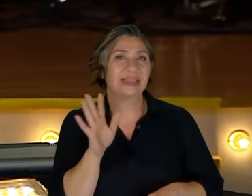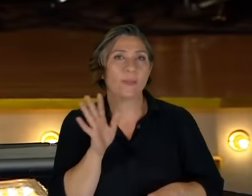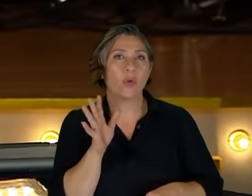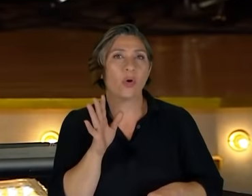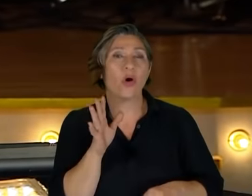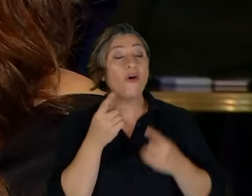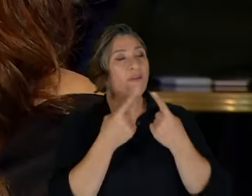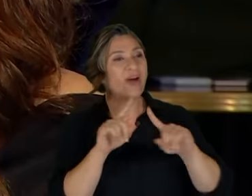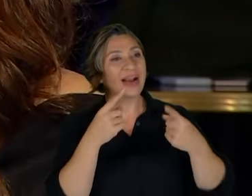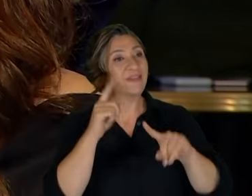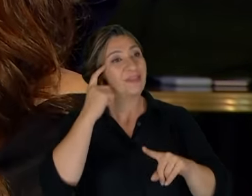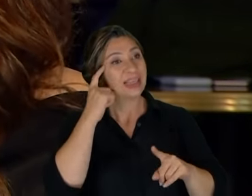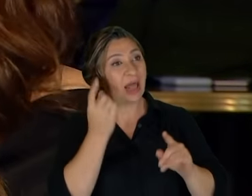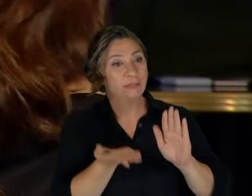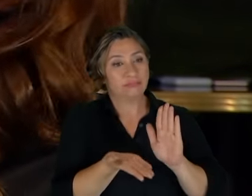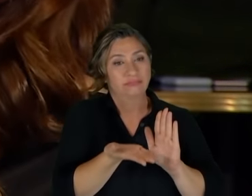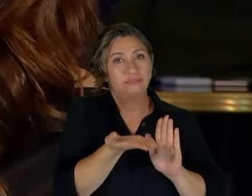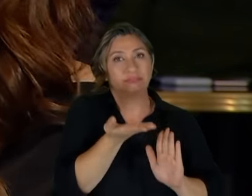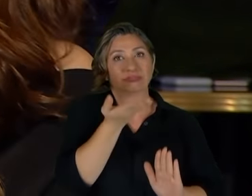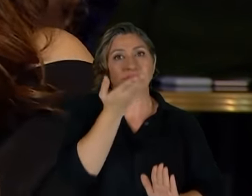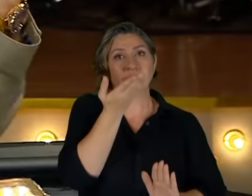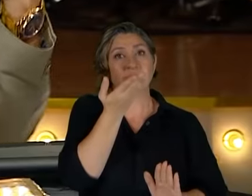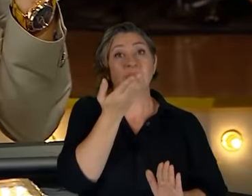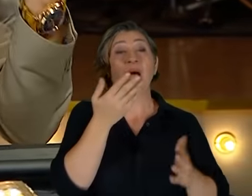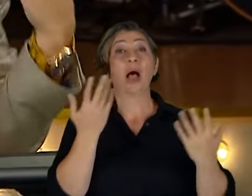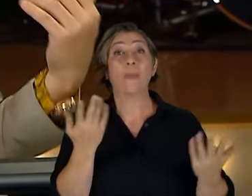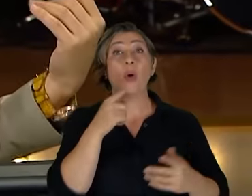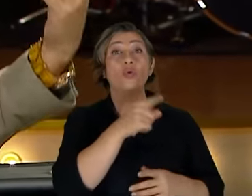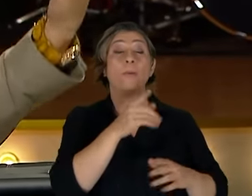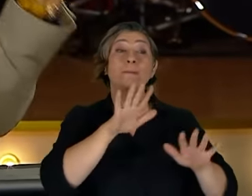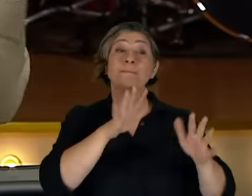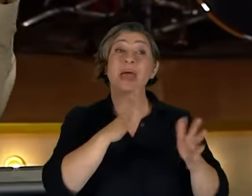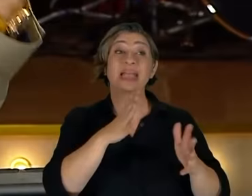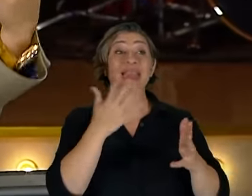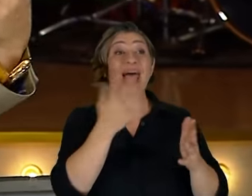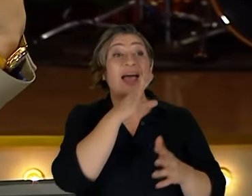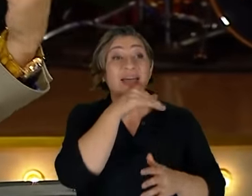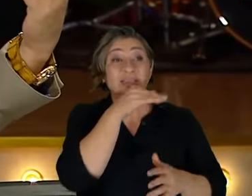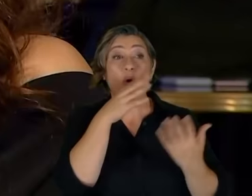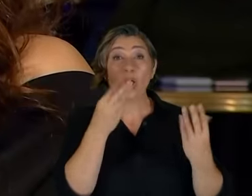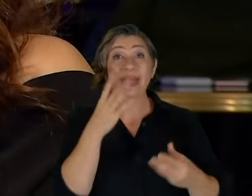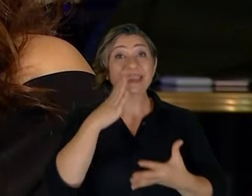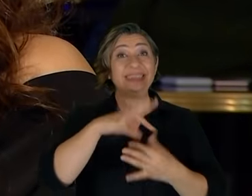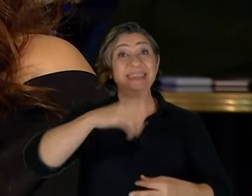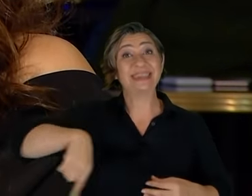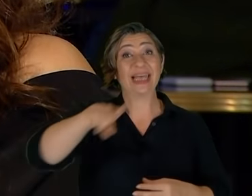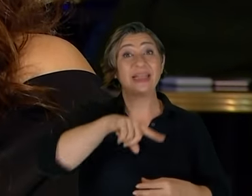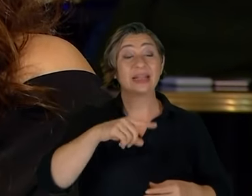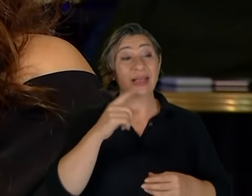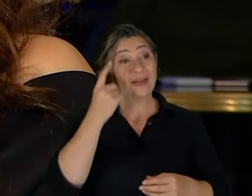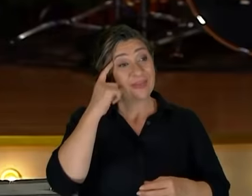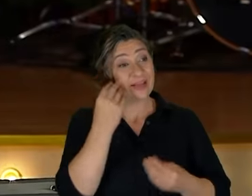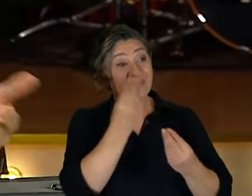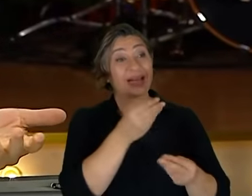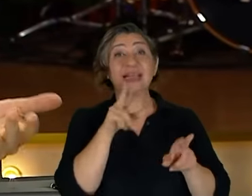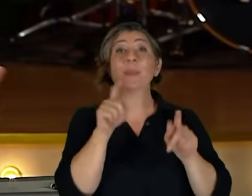entelektüel talepler daha da arttı, daha da yükseldi. Ama onu belki daha yaşlı olan insanların önerdiği